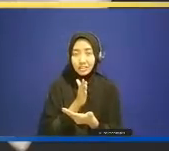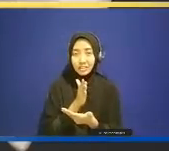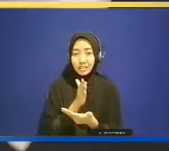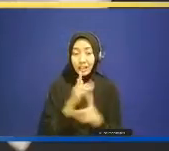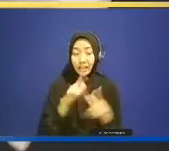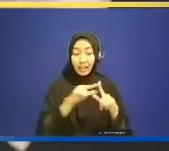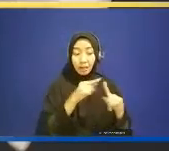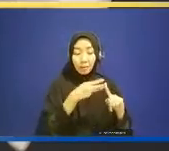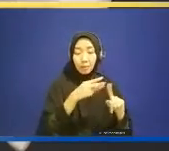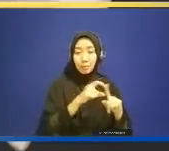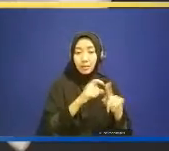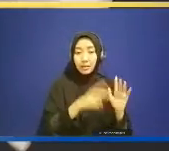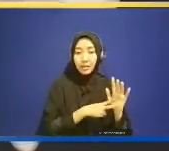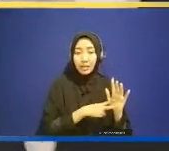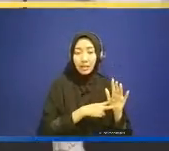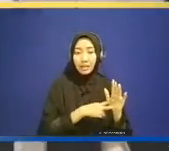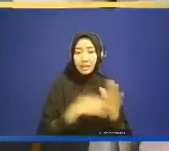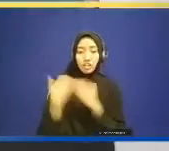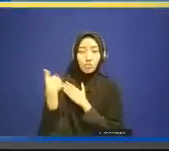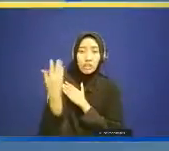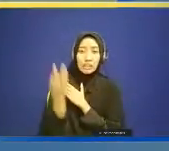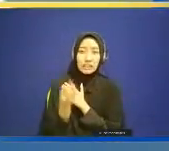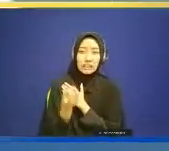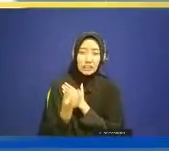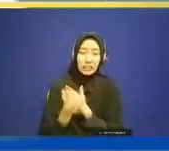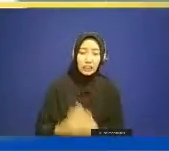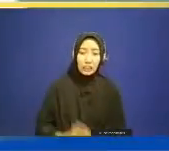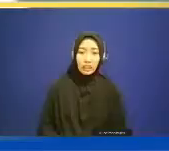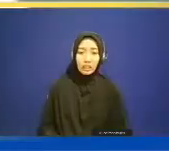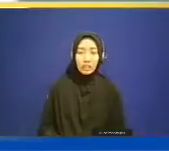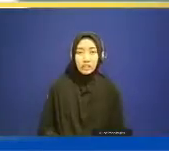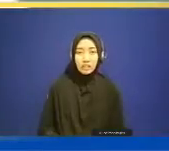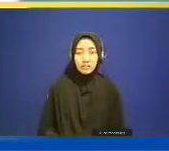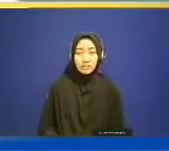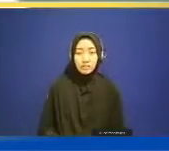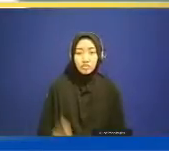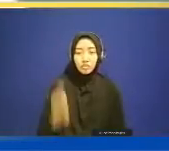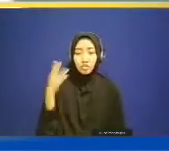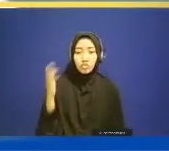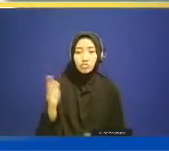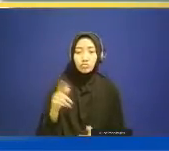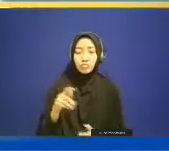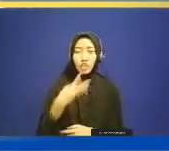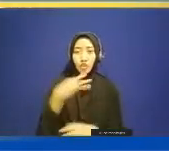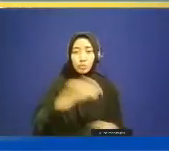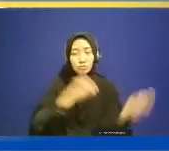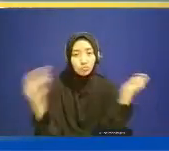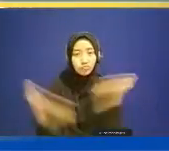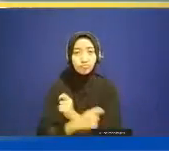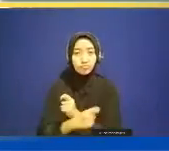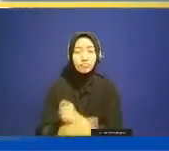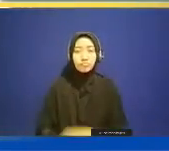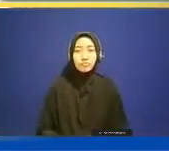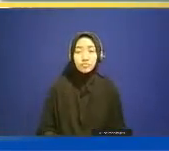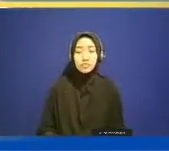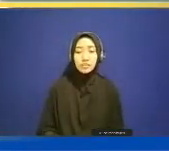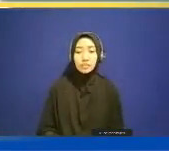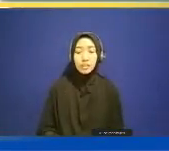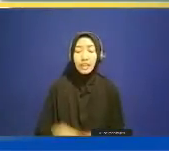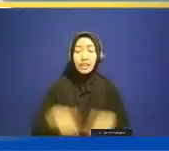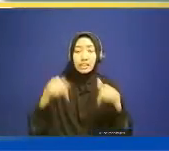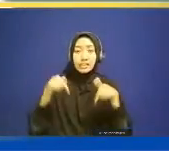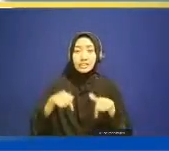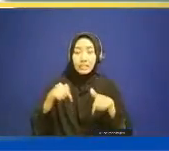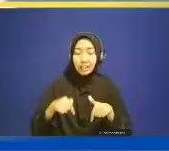APBN itu peranannya kecil sekali untuk mendongkrak ekonomi Hai bahkan